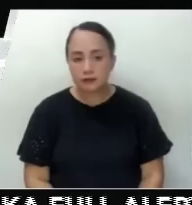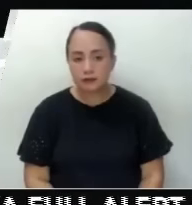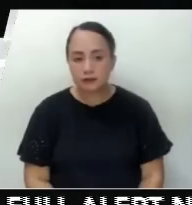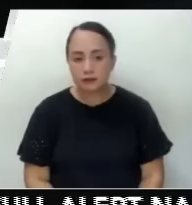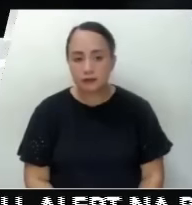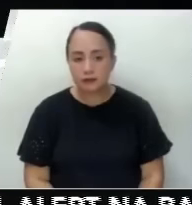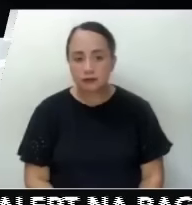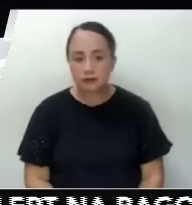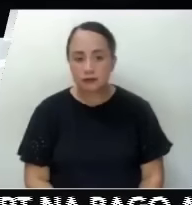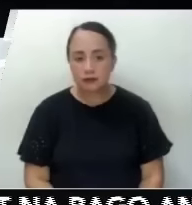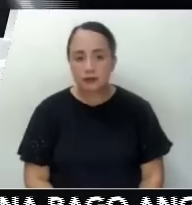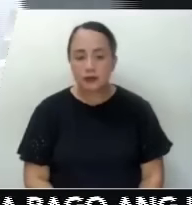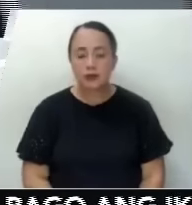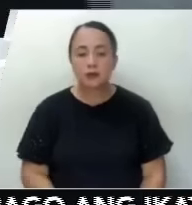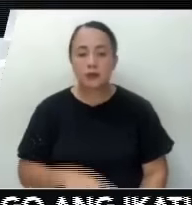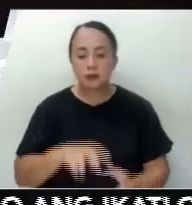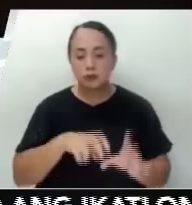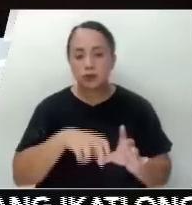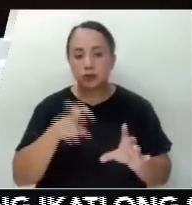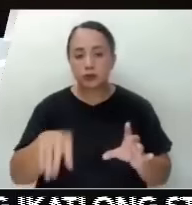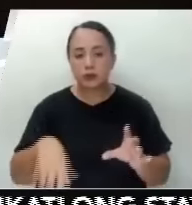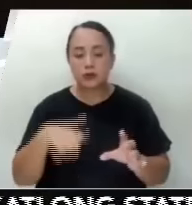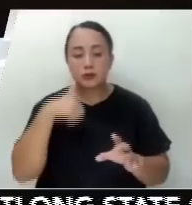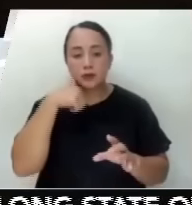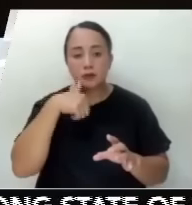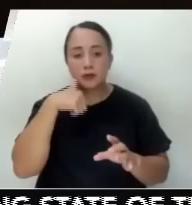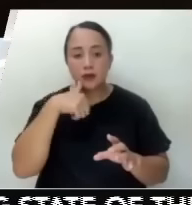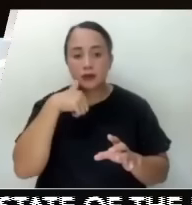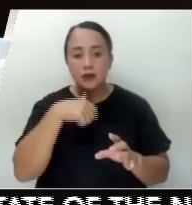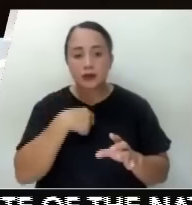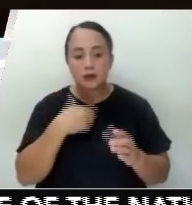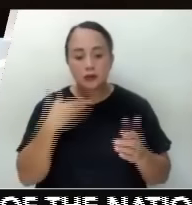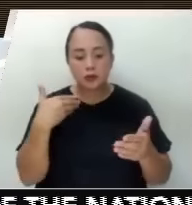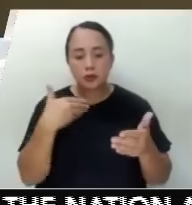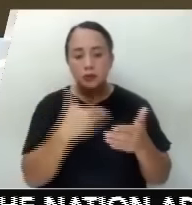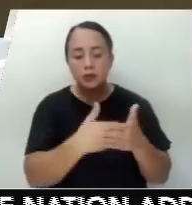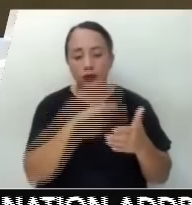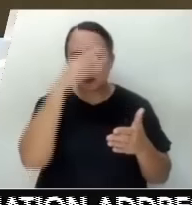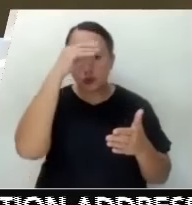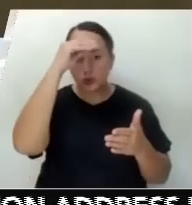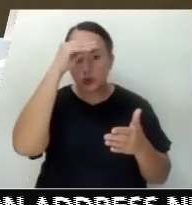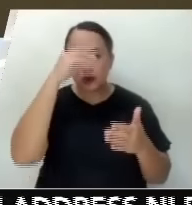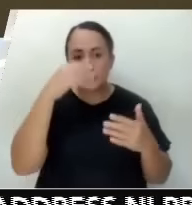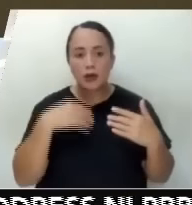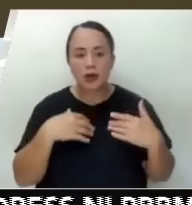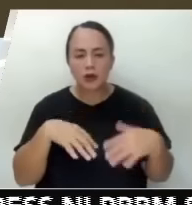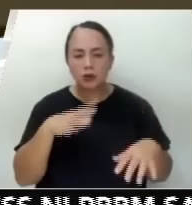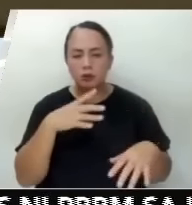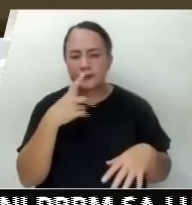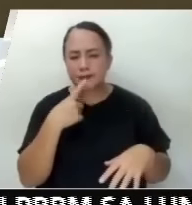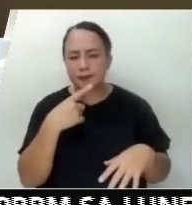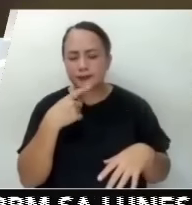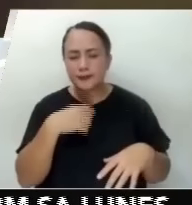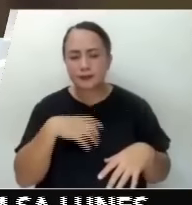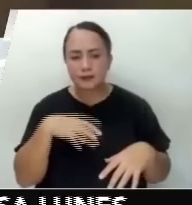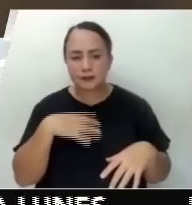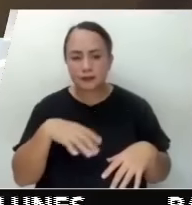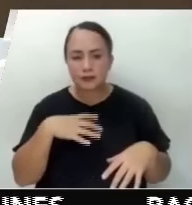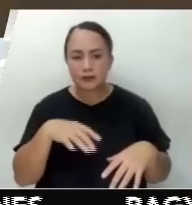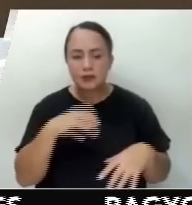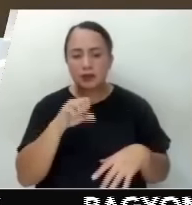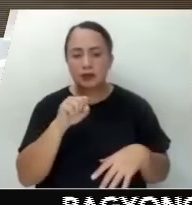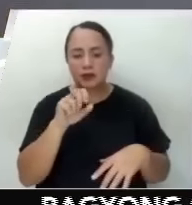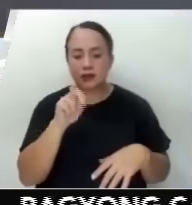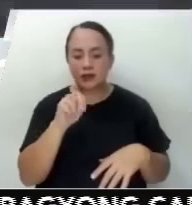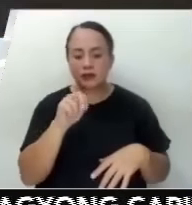Pagkababa mula sa sasakyan ng babaeng ito, nilapitan niya ang isang lalaki na nakasuot ng kulay pulang t-shirt sa bahagi ng San Marcelino Street sa